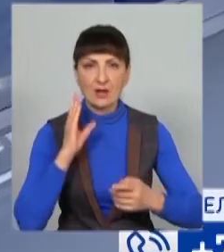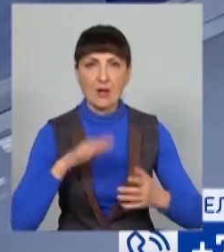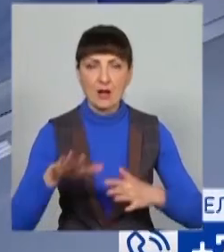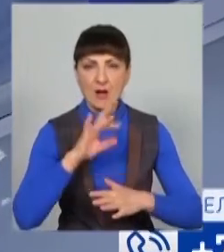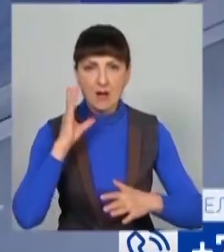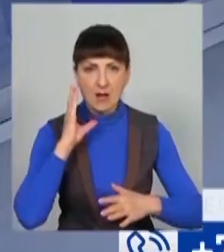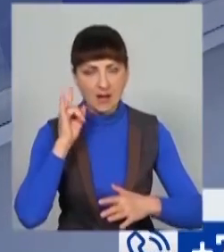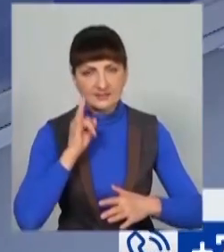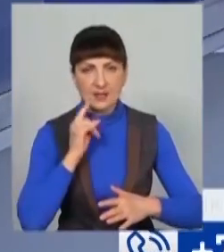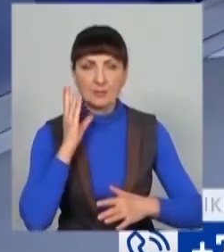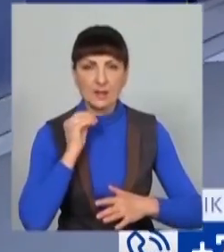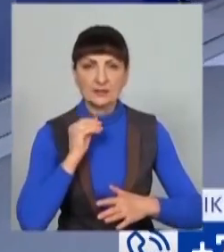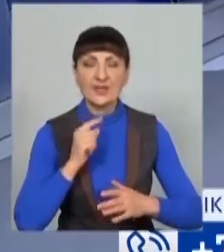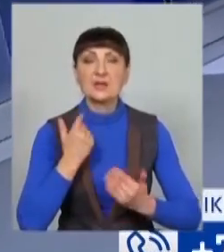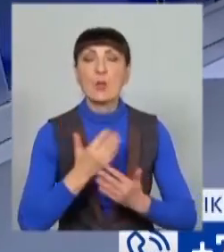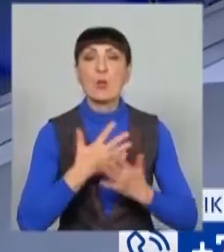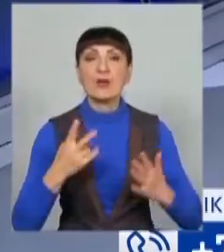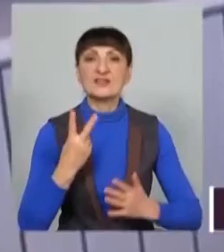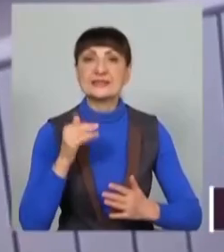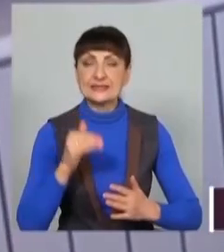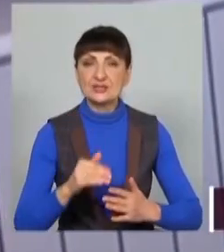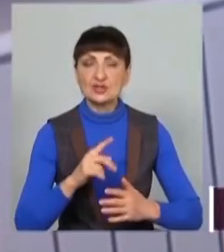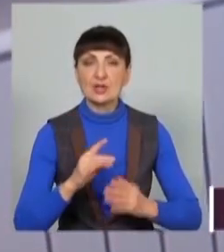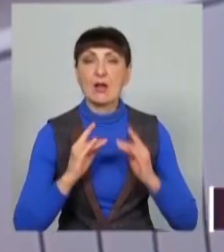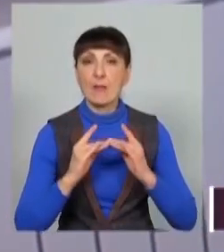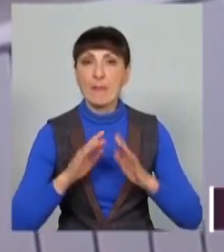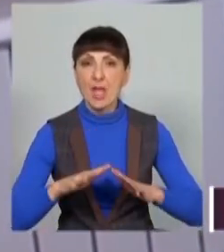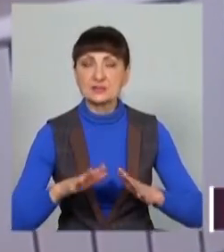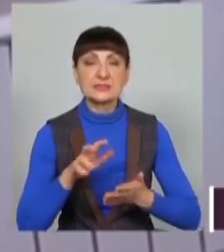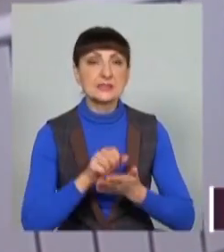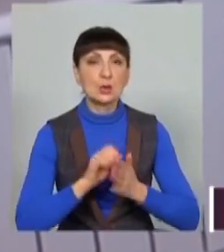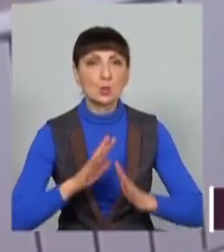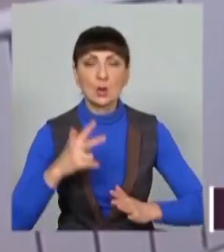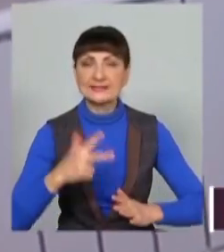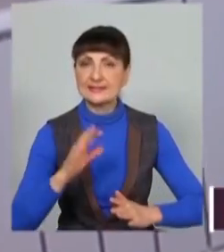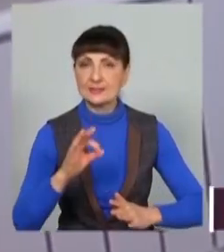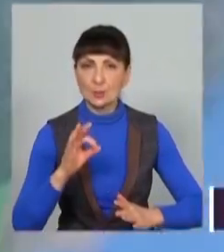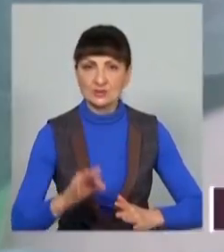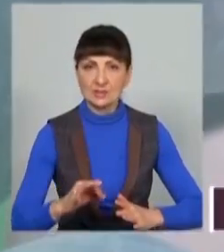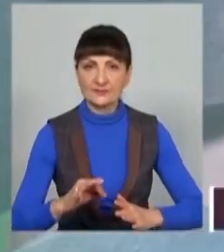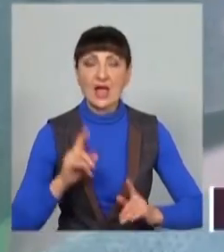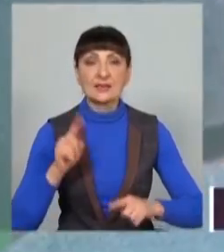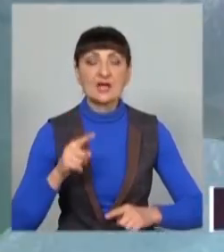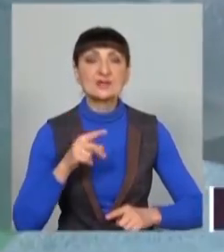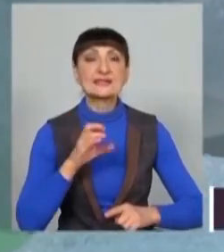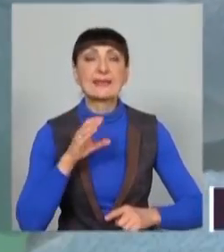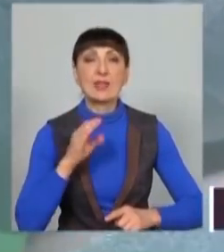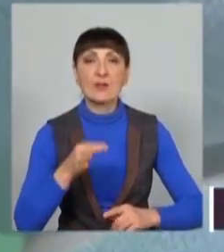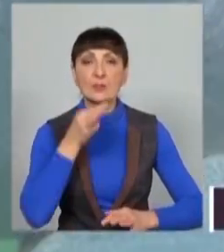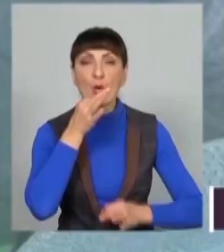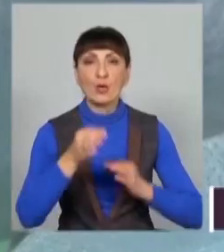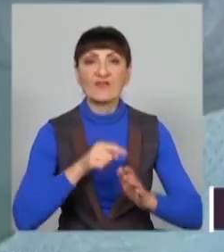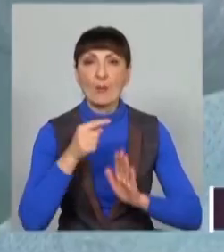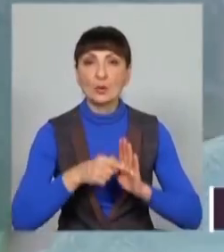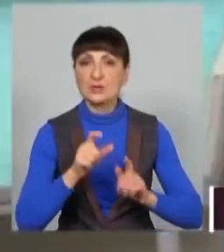словам акима на сегодня из более чем 2000 больничных коек занято всего 30 процентов ответил boka jan сагинтаев и на вопросы